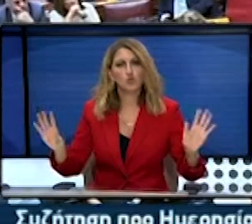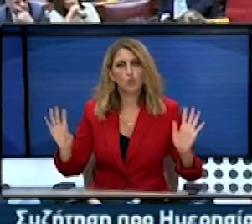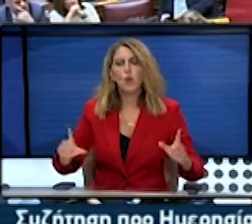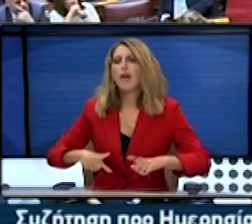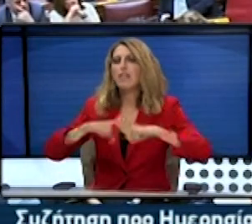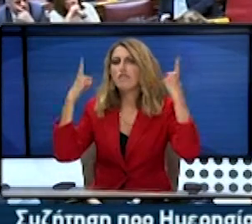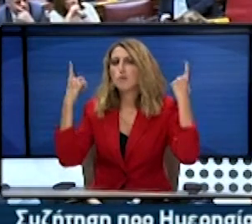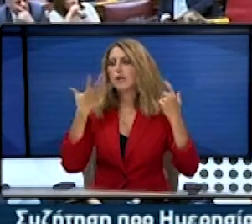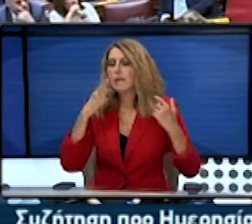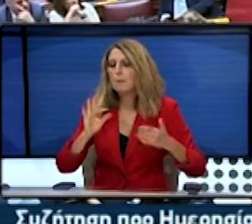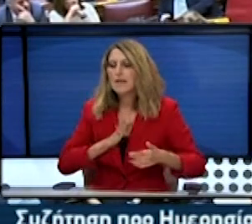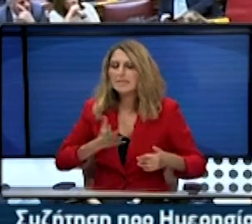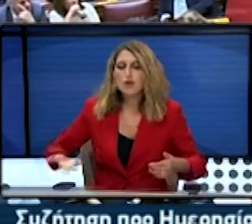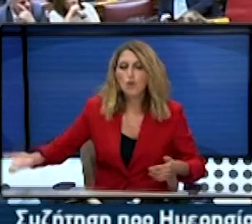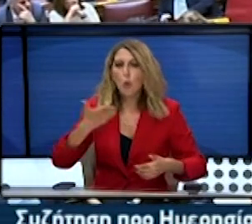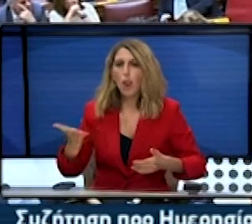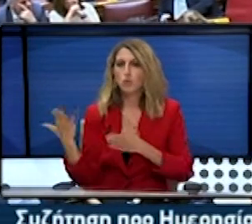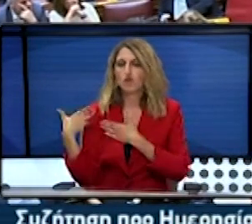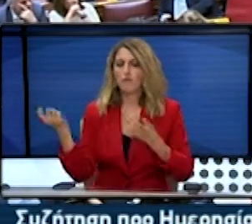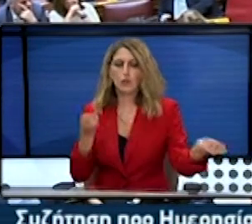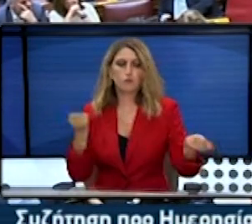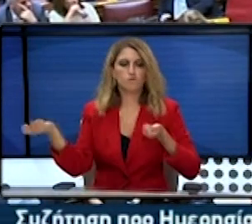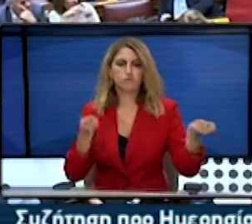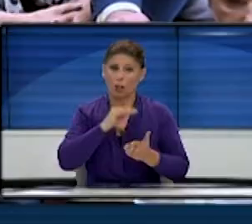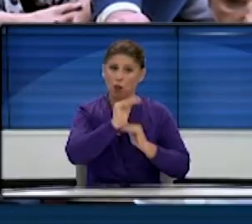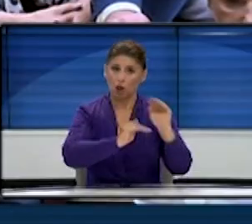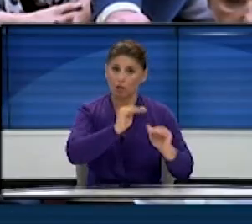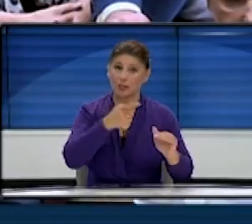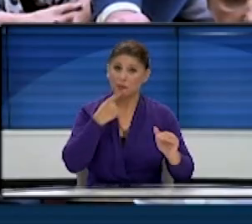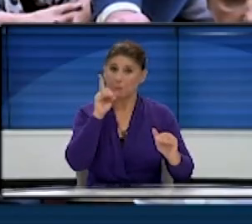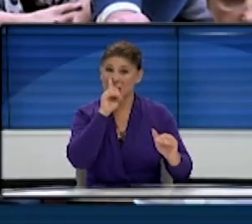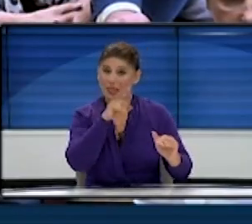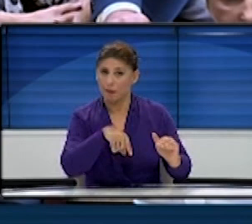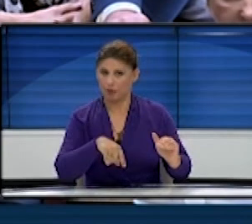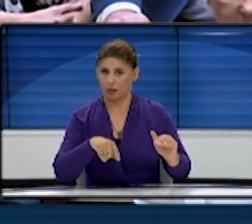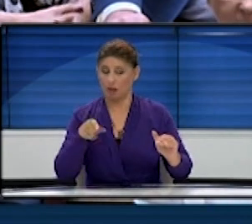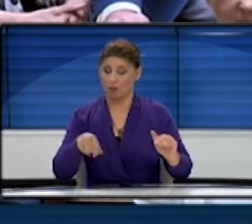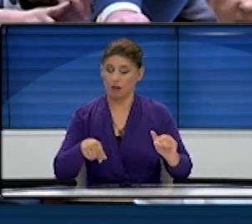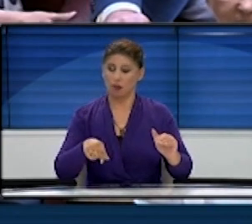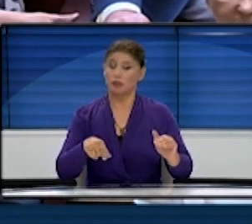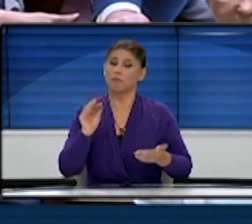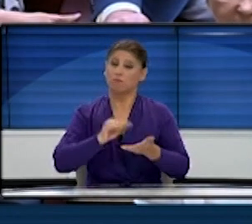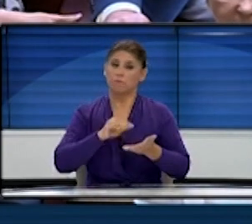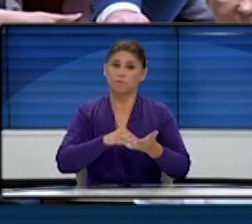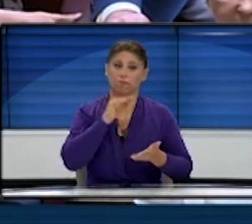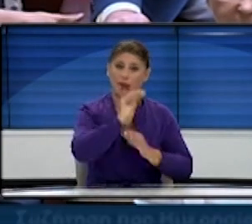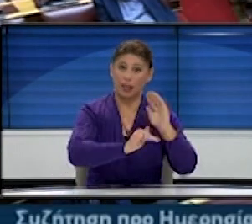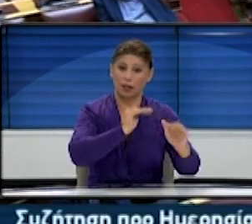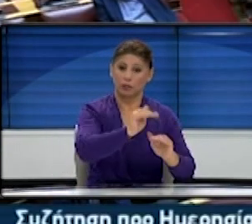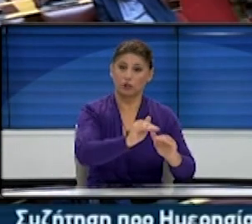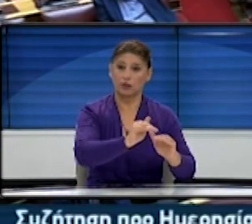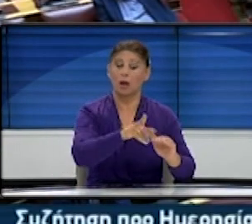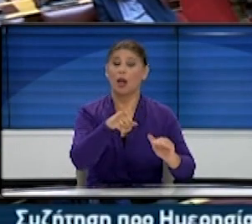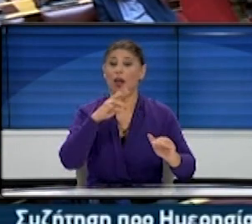του ΣΥΡΙΖΑ στις εκλογές για να σχηματιστεί μια ισχυρή προοδευτική κυβέρνηση συνεργασίας που να κάνει πράξη μια πολιτική αλλαγή στη χώρα